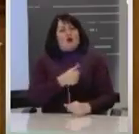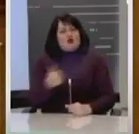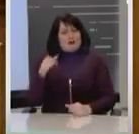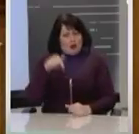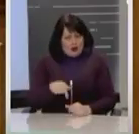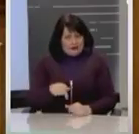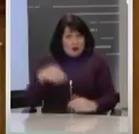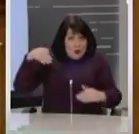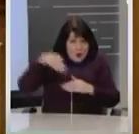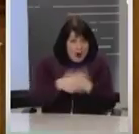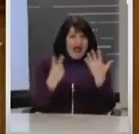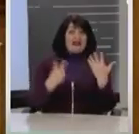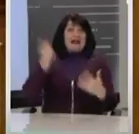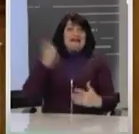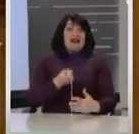είχατε ύφεση 7%,